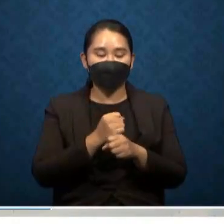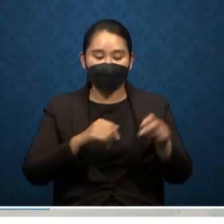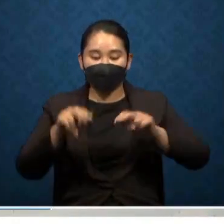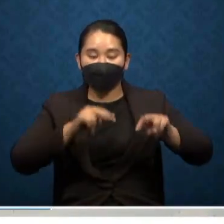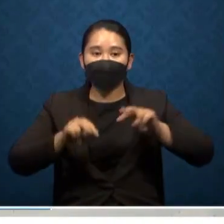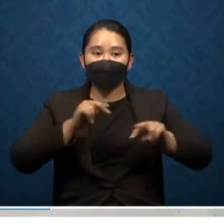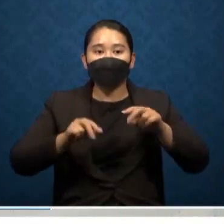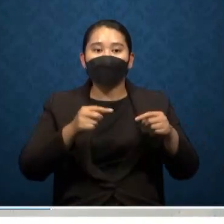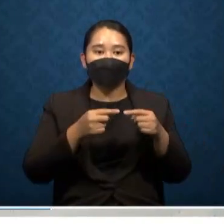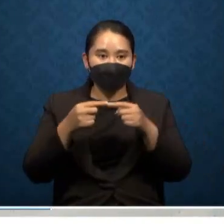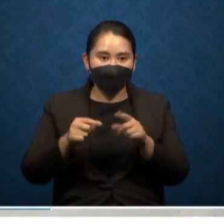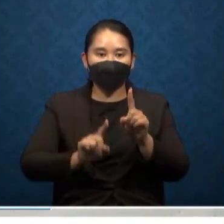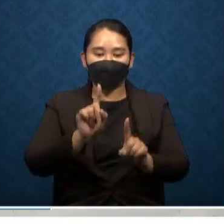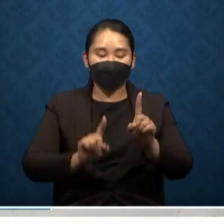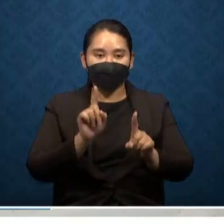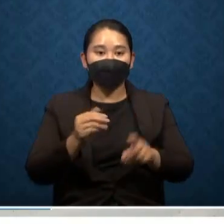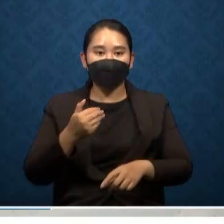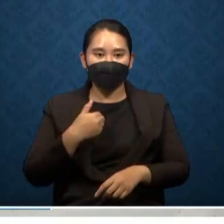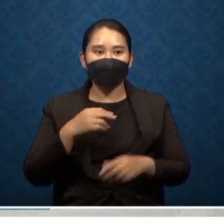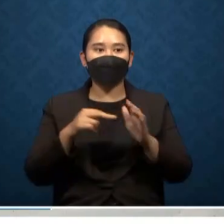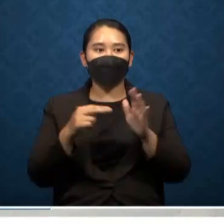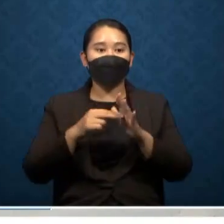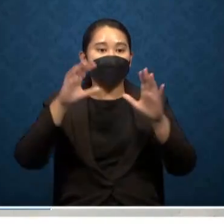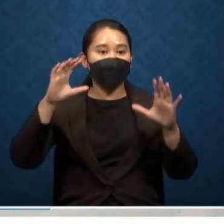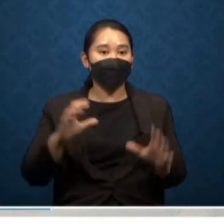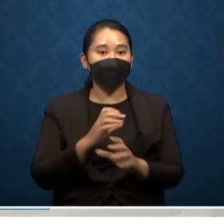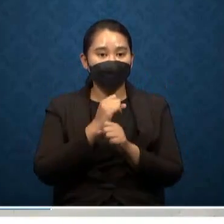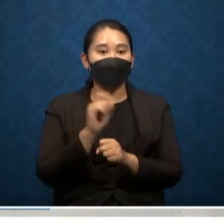ามในเรื่องของการประเมินผลเพื่อให้เห็นภาพของการ